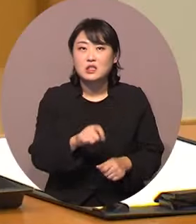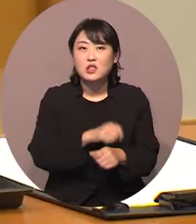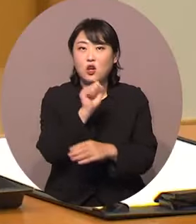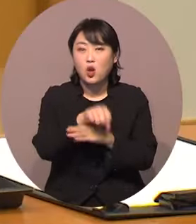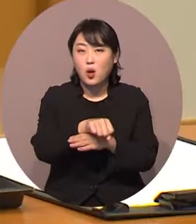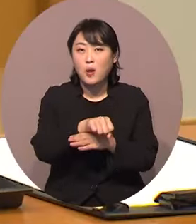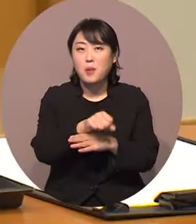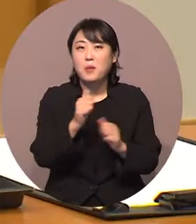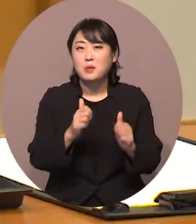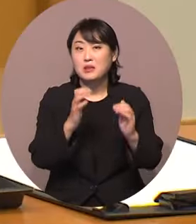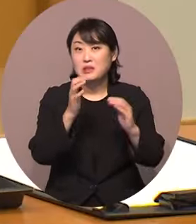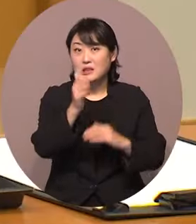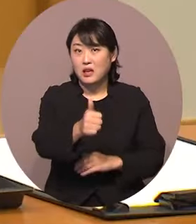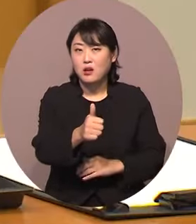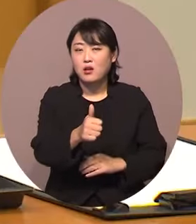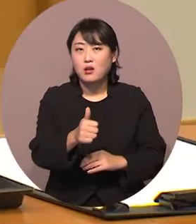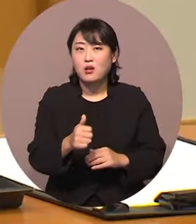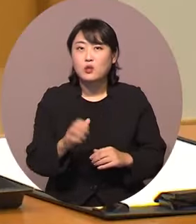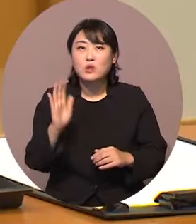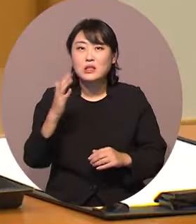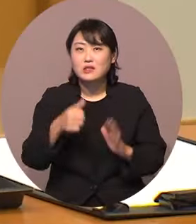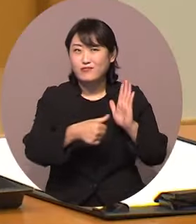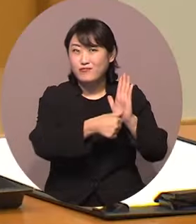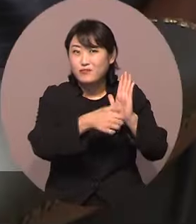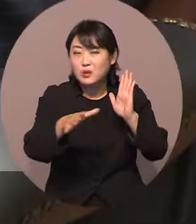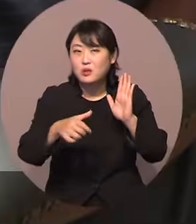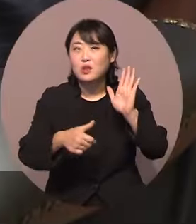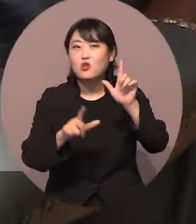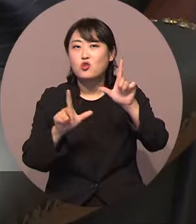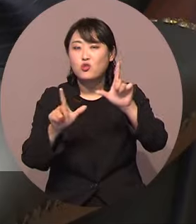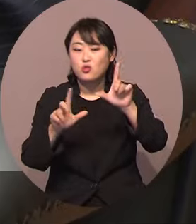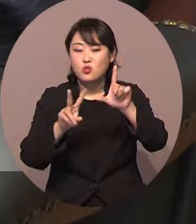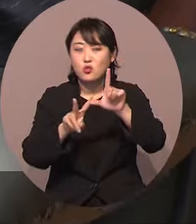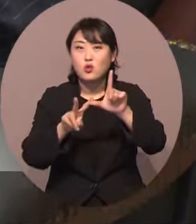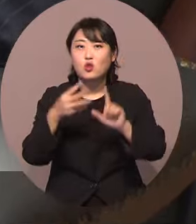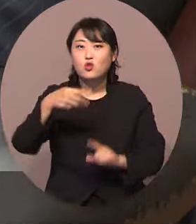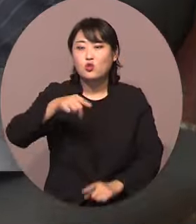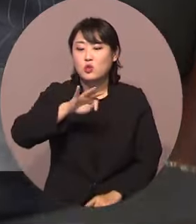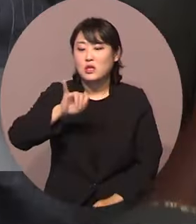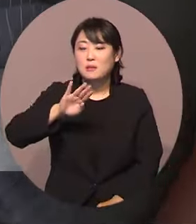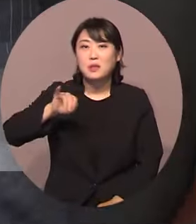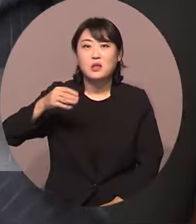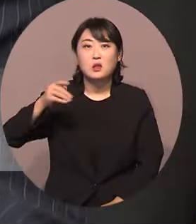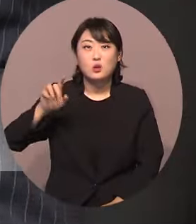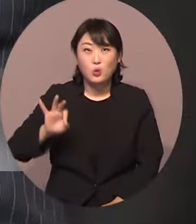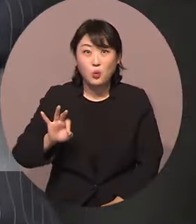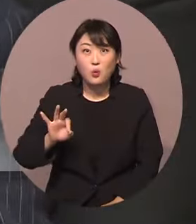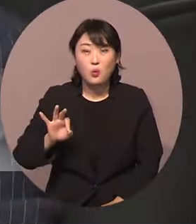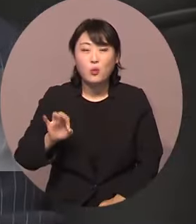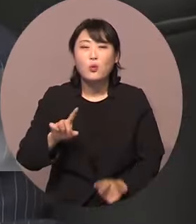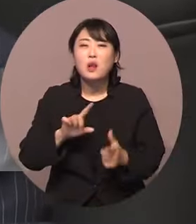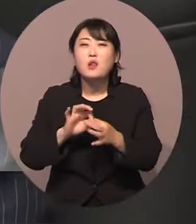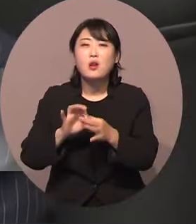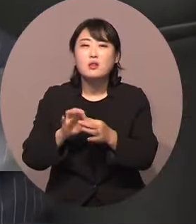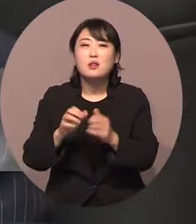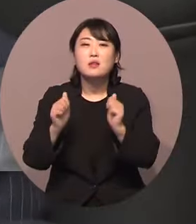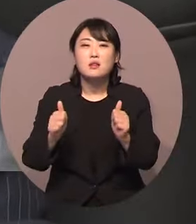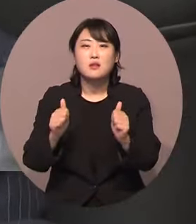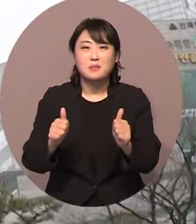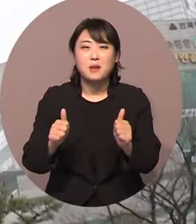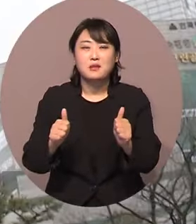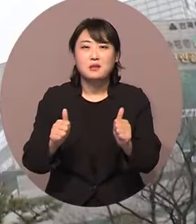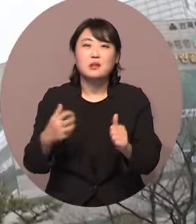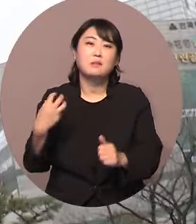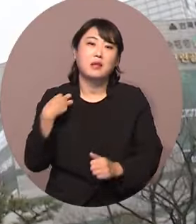루이비통의 상표권을 침해했다며 손해를 배상하라는 일심 판결에 불복한 명품리폼 업자의 항소심을